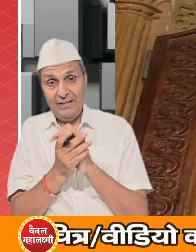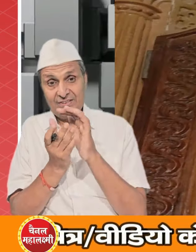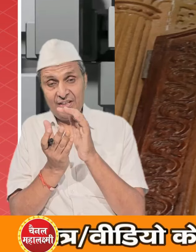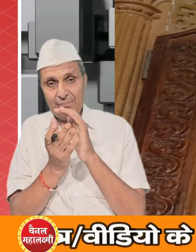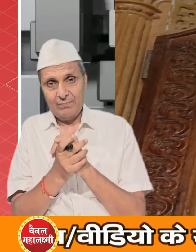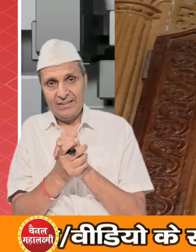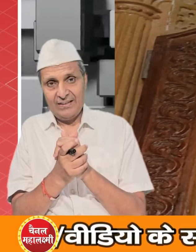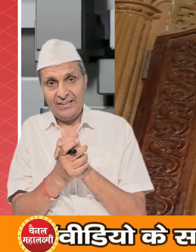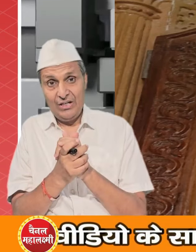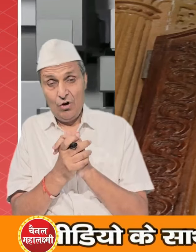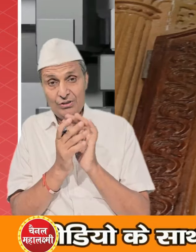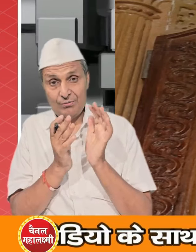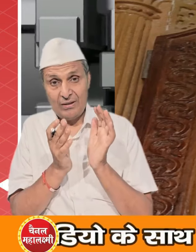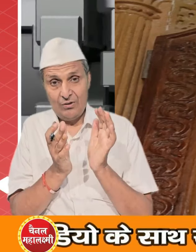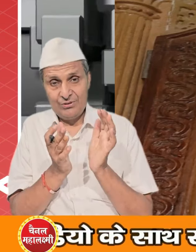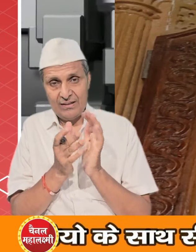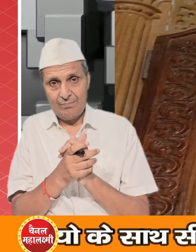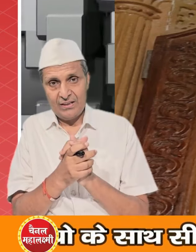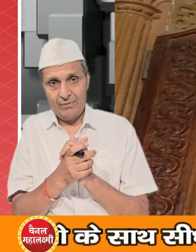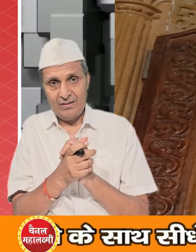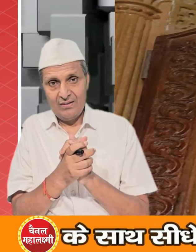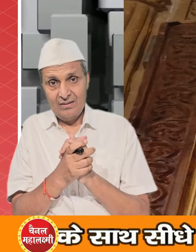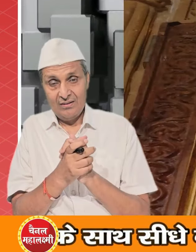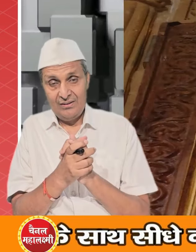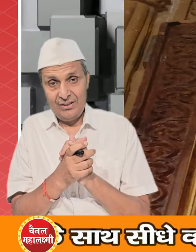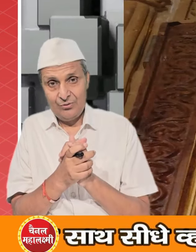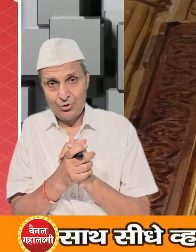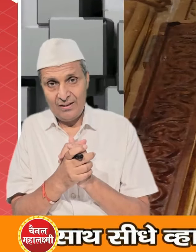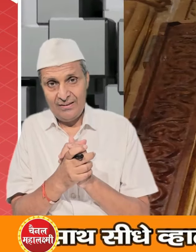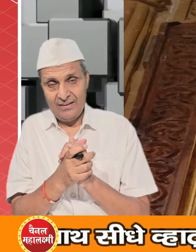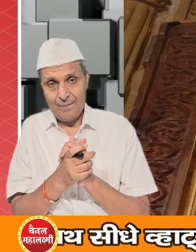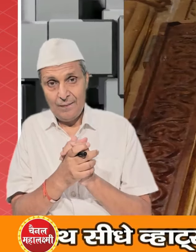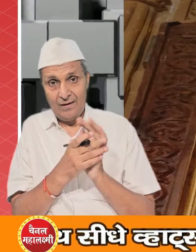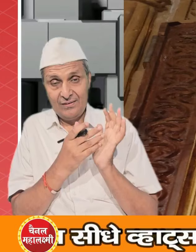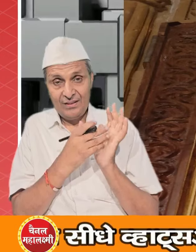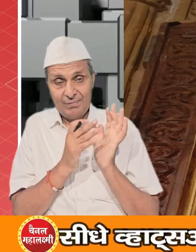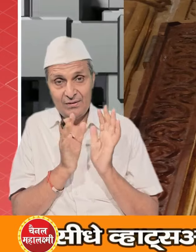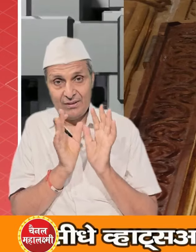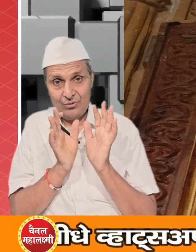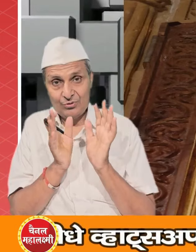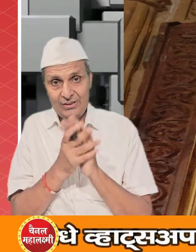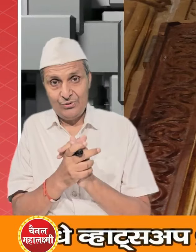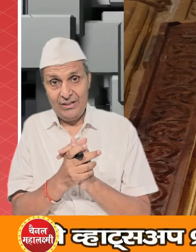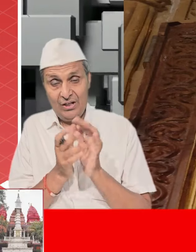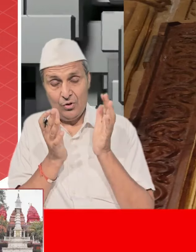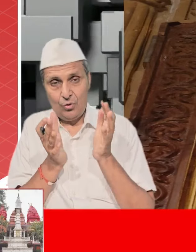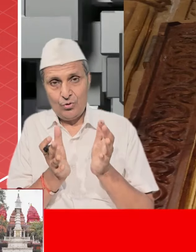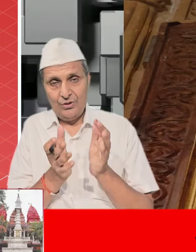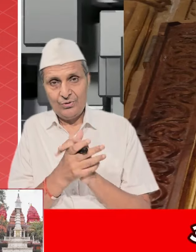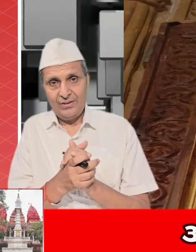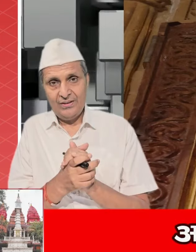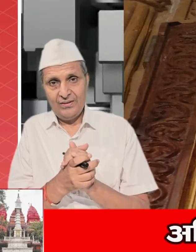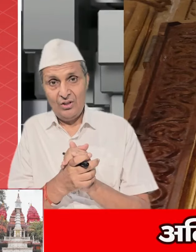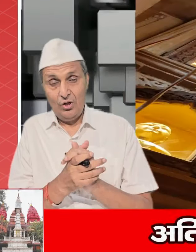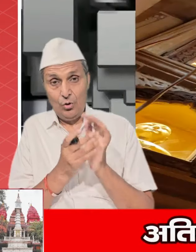कहते हैं 20 टन की प्रतिमा लेके गए थे और जब मालूम चला गया प्रतिमा कितने दोष वाली है, अंदर प्रतिमा ठोस नहीं होती है,